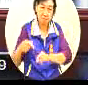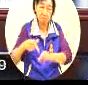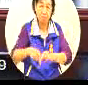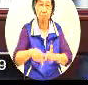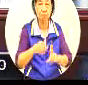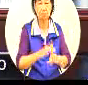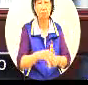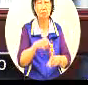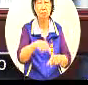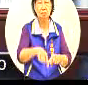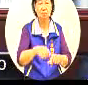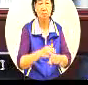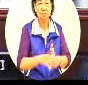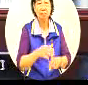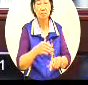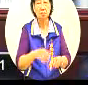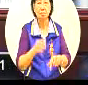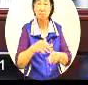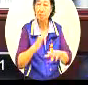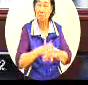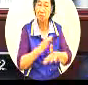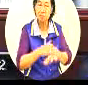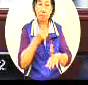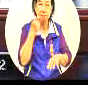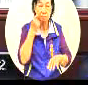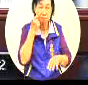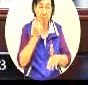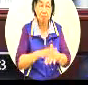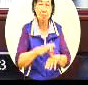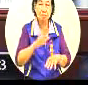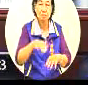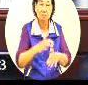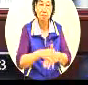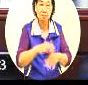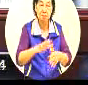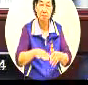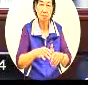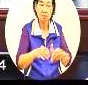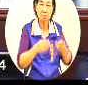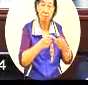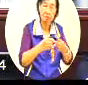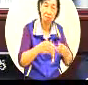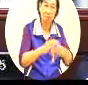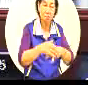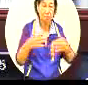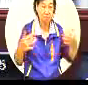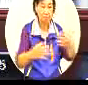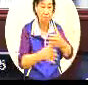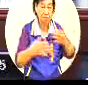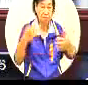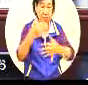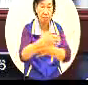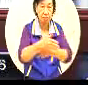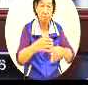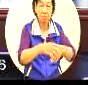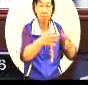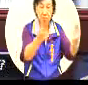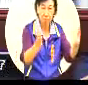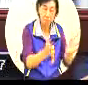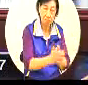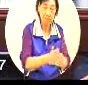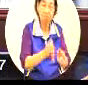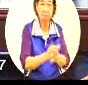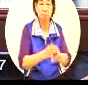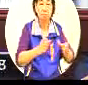部分我们一直在跟交通部港务局，我认为港务局有港务基金，我认为在这个部分